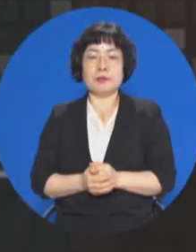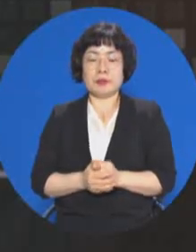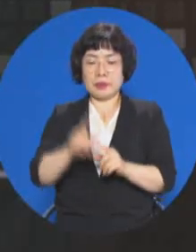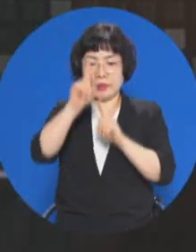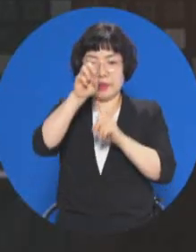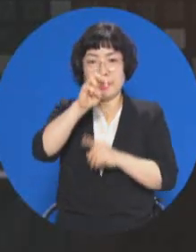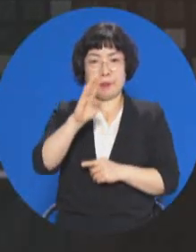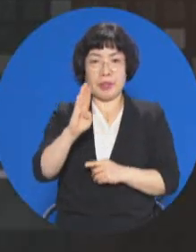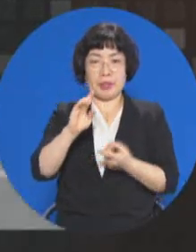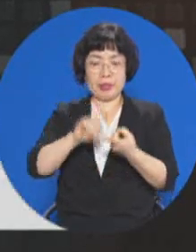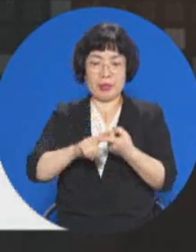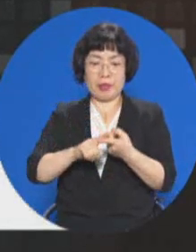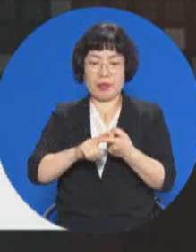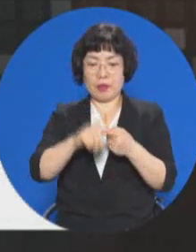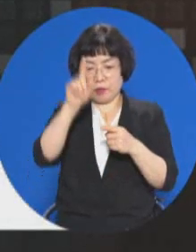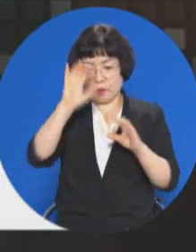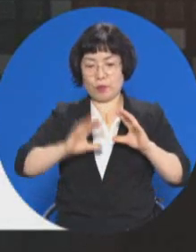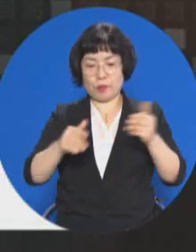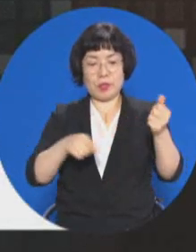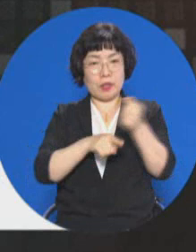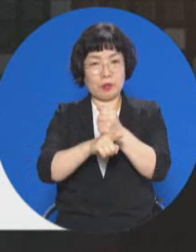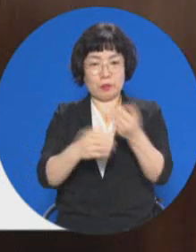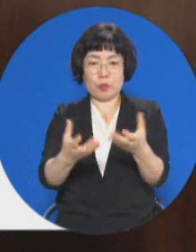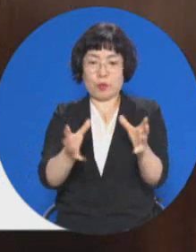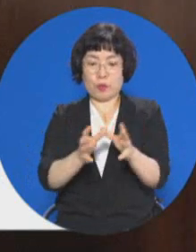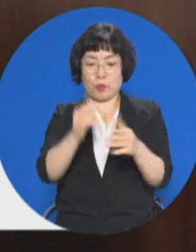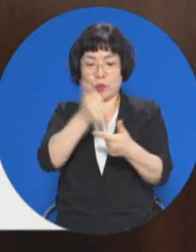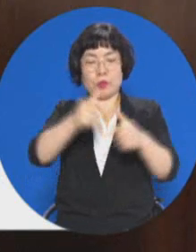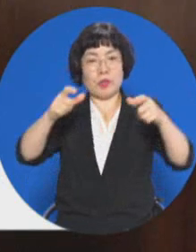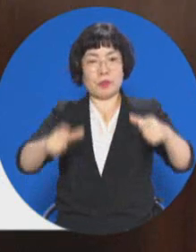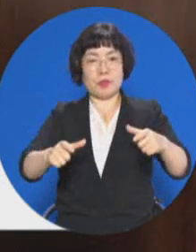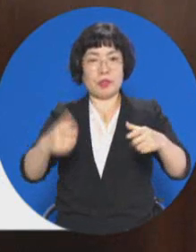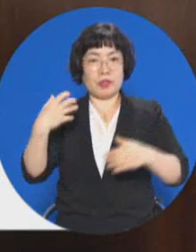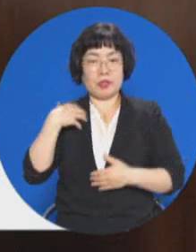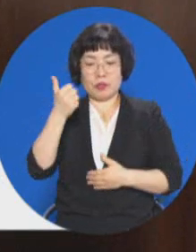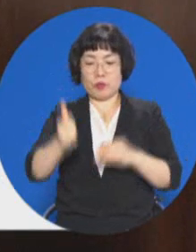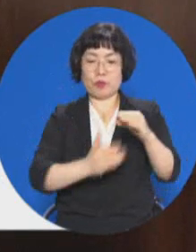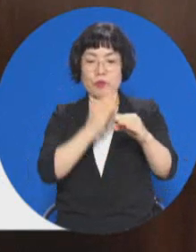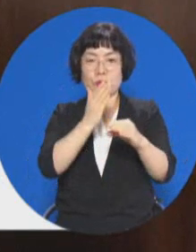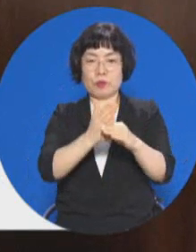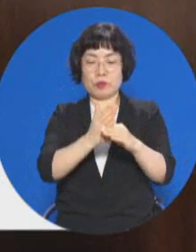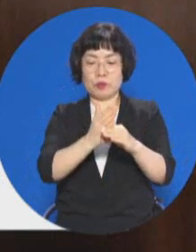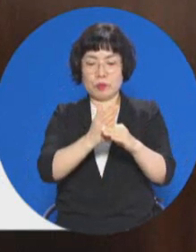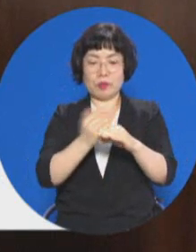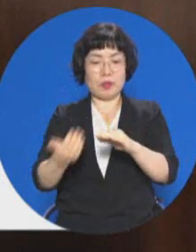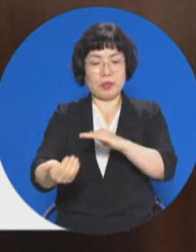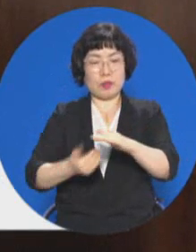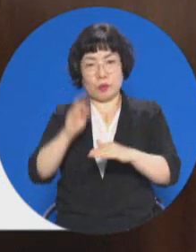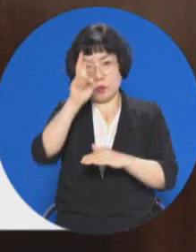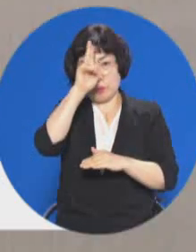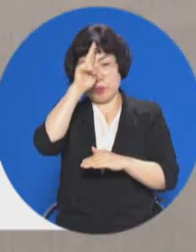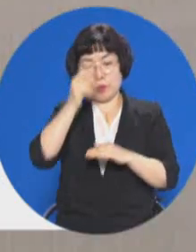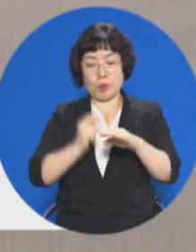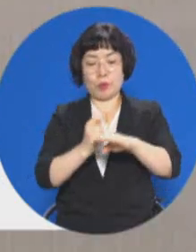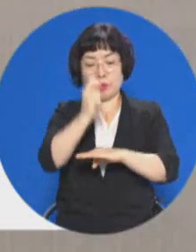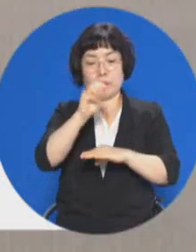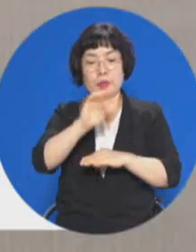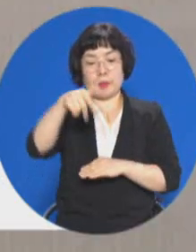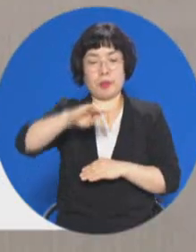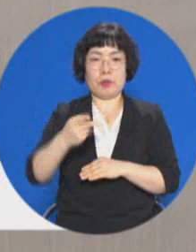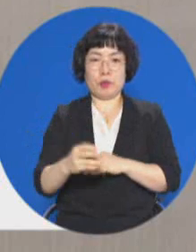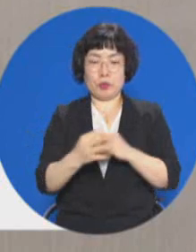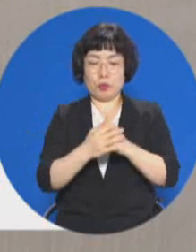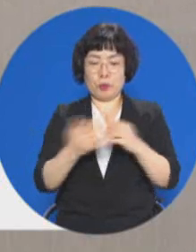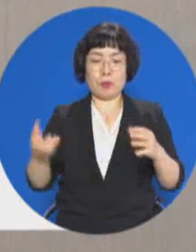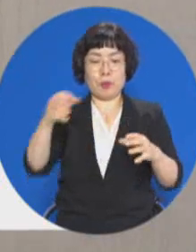이명박 정부 시절 국가정보원이 사찰한 호남지역 광역기초단체장 가운데 박병종 공군수가 포함된 것으로